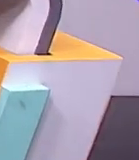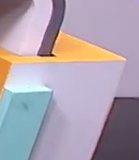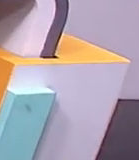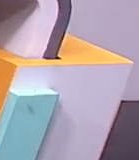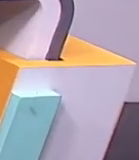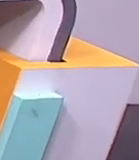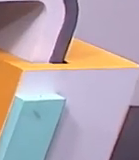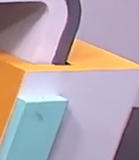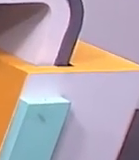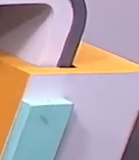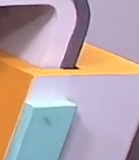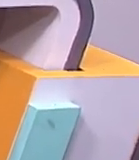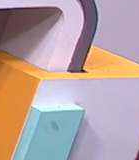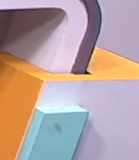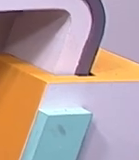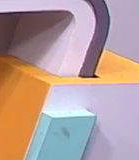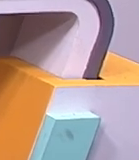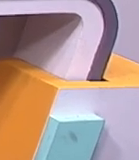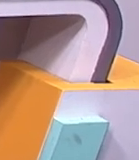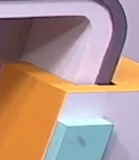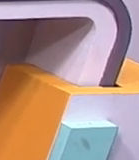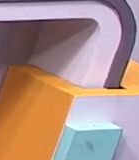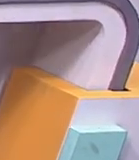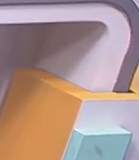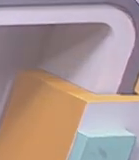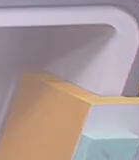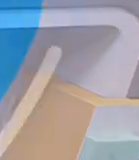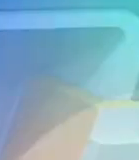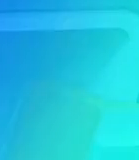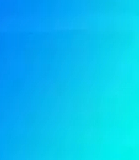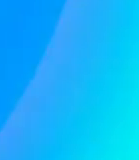utang Budi kan di bawah mati